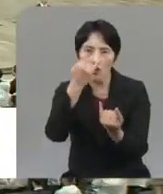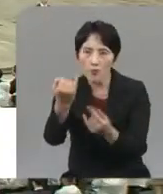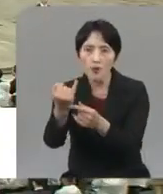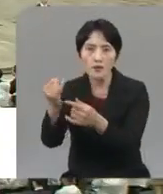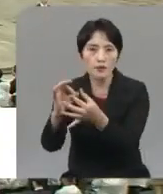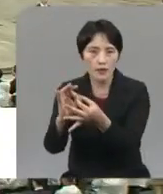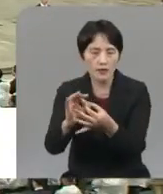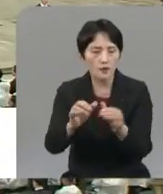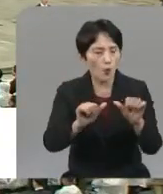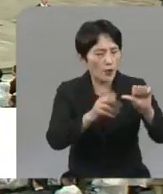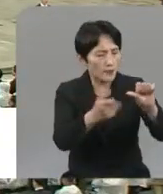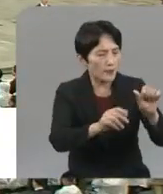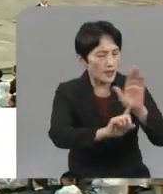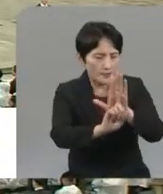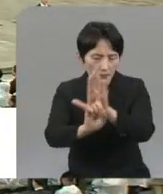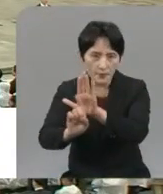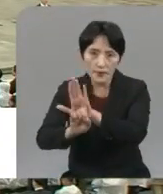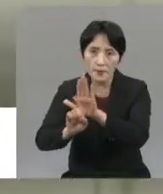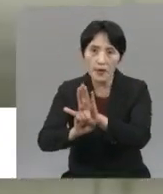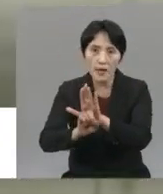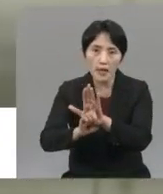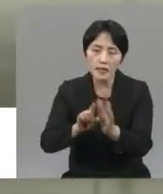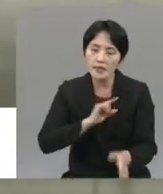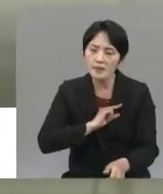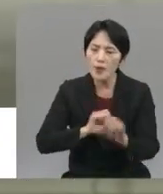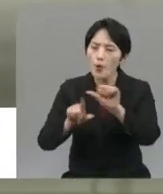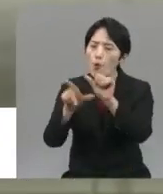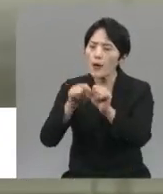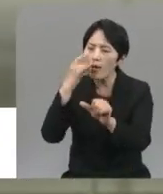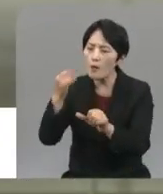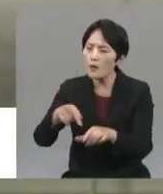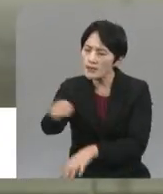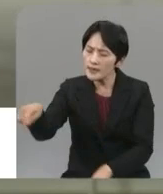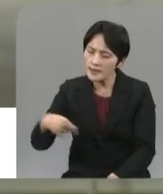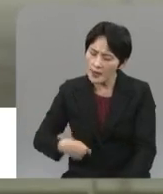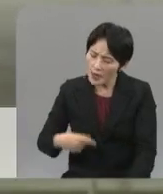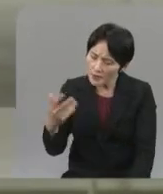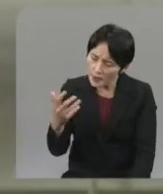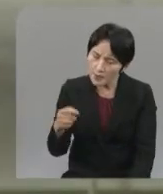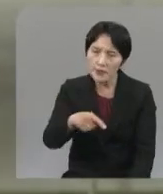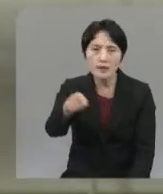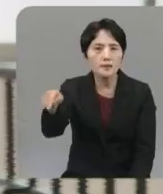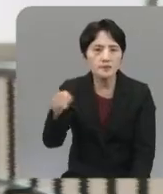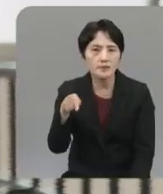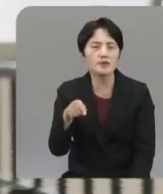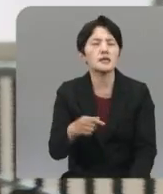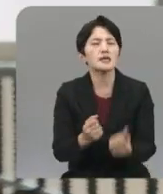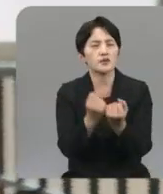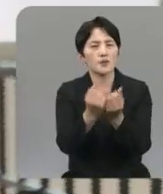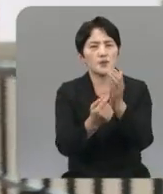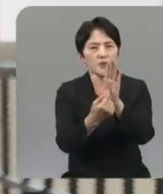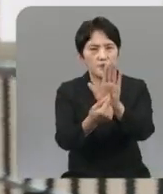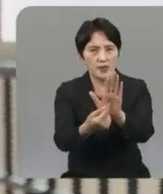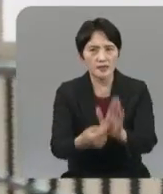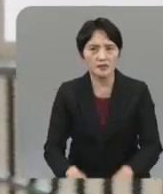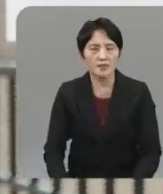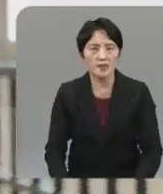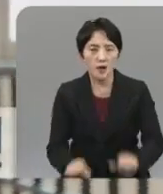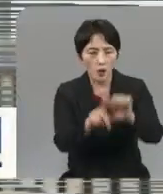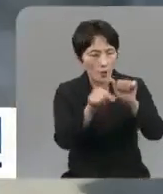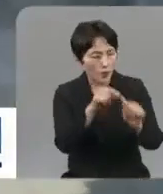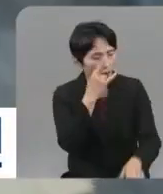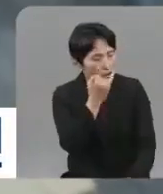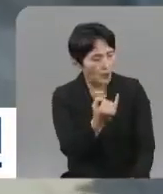дух демократического движения в Кванджу дух Восстания это объединяющая сила которая связывает нас вместе